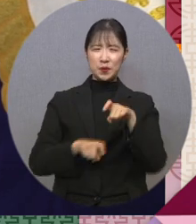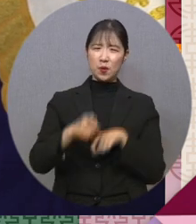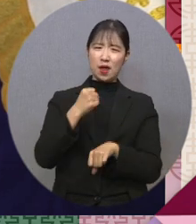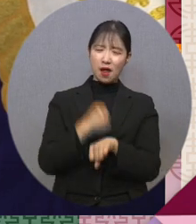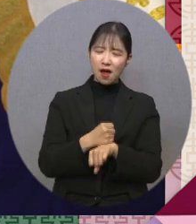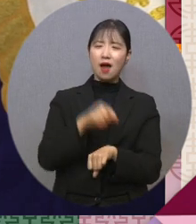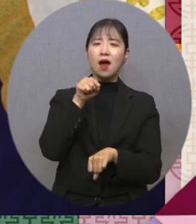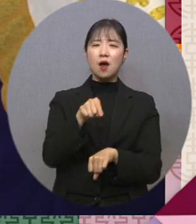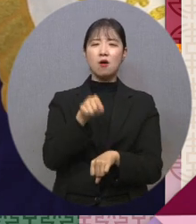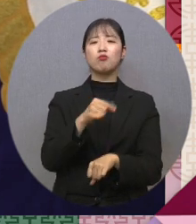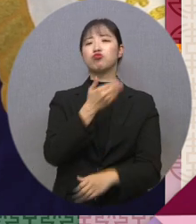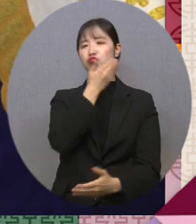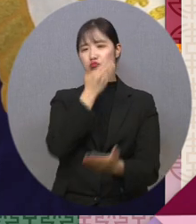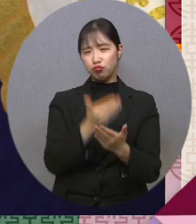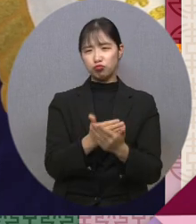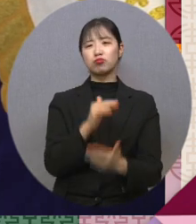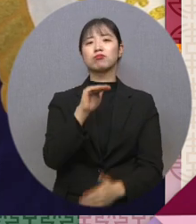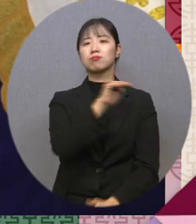서 있습니다.